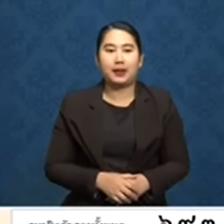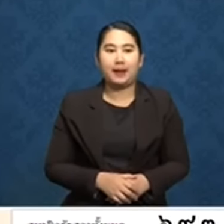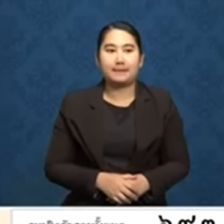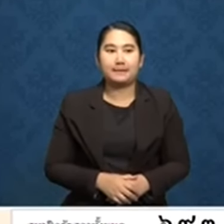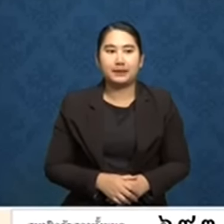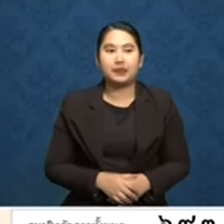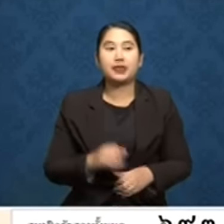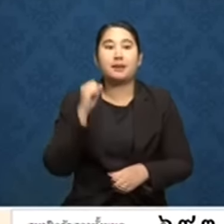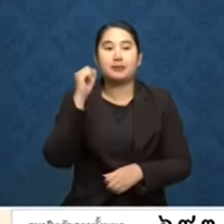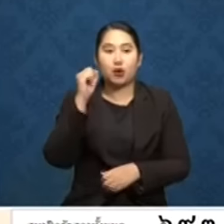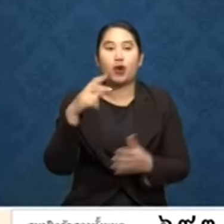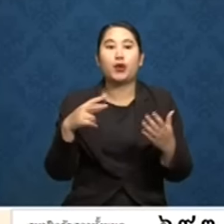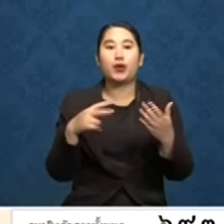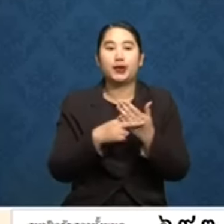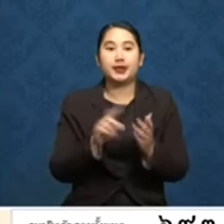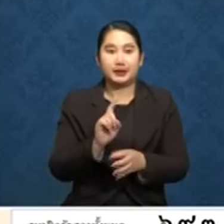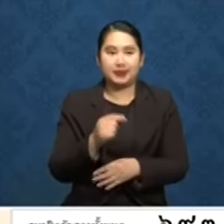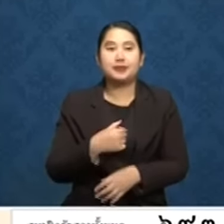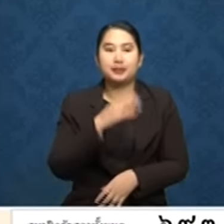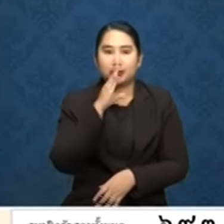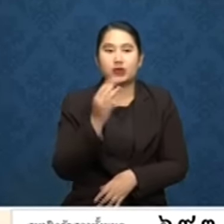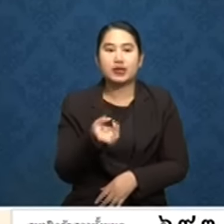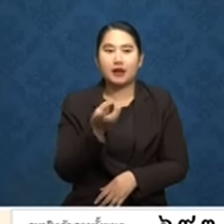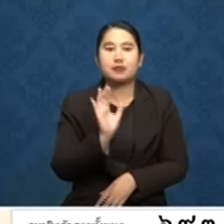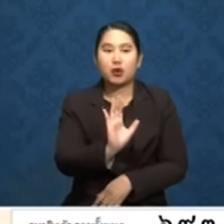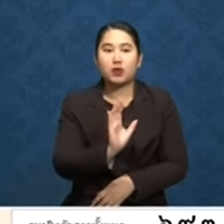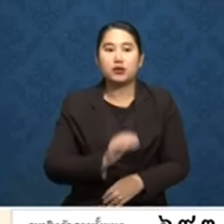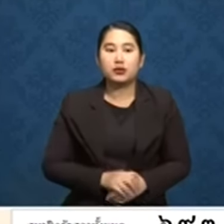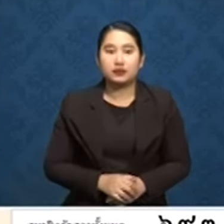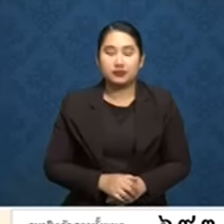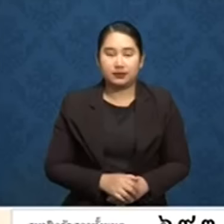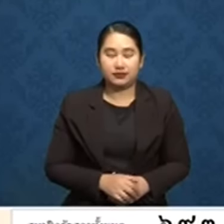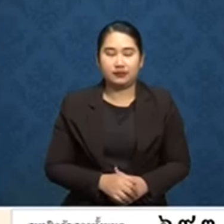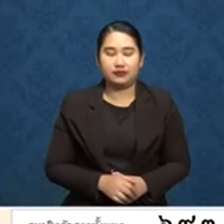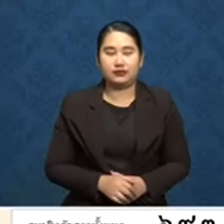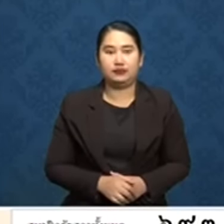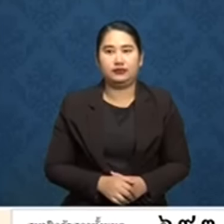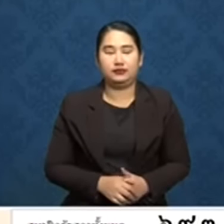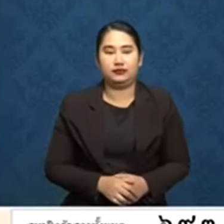ะประท้วงครับไม่สั้นๆนะฮะสั้นๆ